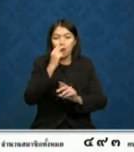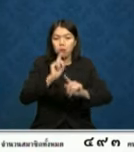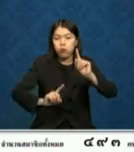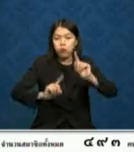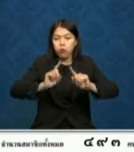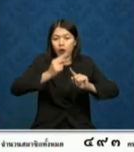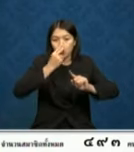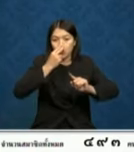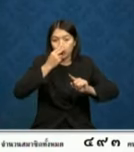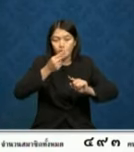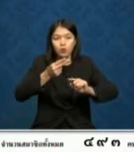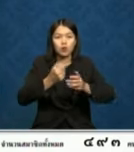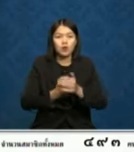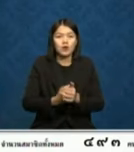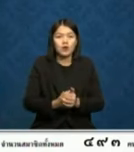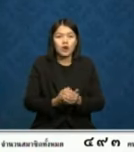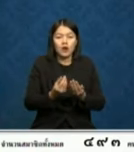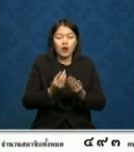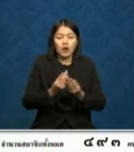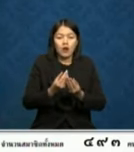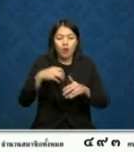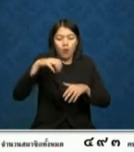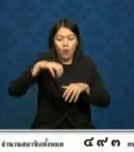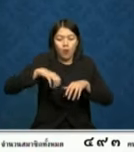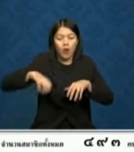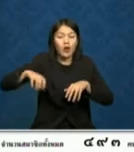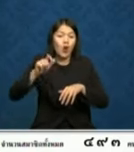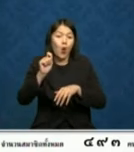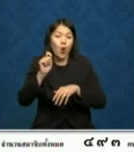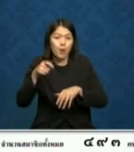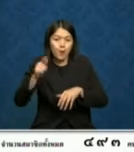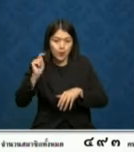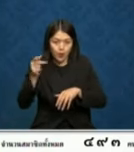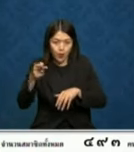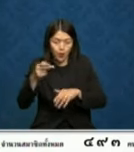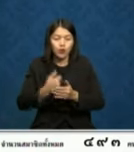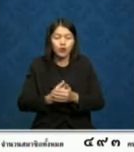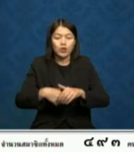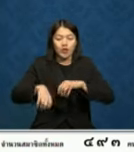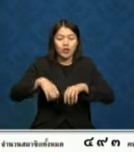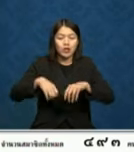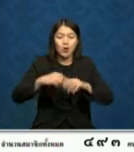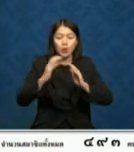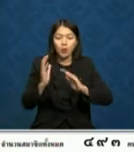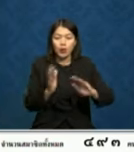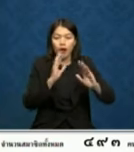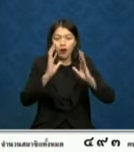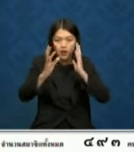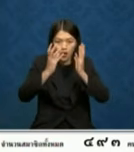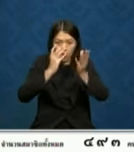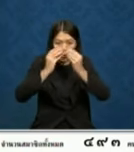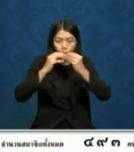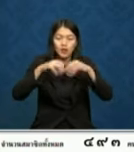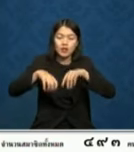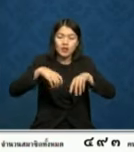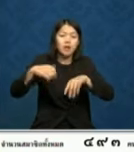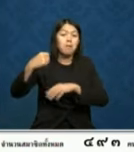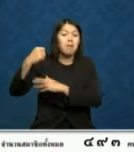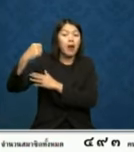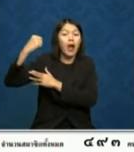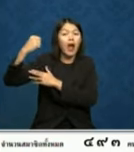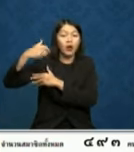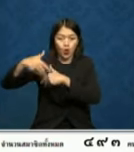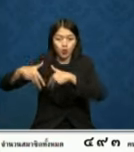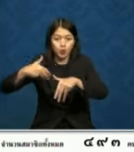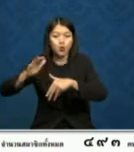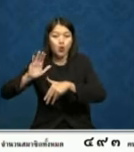วัดดังกล่าวเกี่ยวกับจำนวนองค์กรปกครองส่วนท้องถิ่นที่มีการจัดกระบวนการเรียนรู้การจัดพลังงานชุมชนในปี